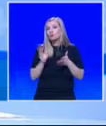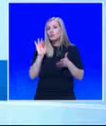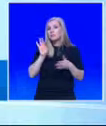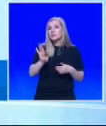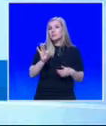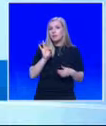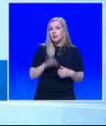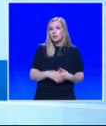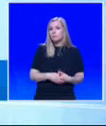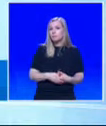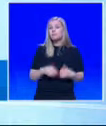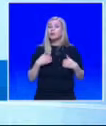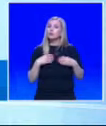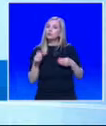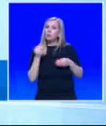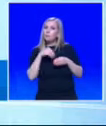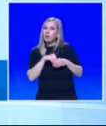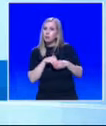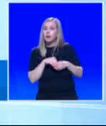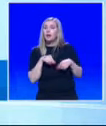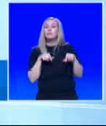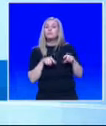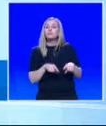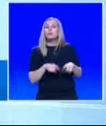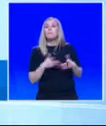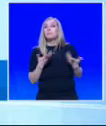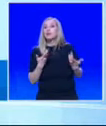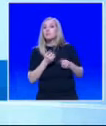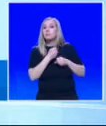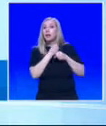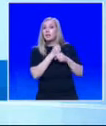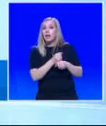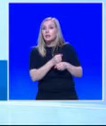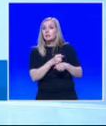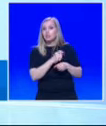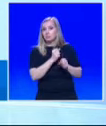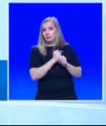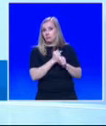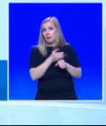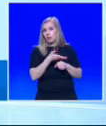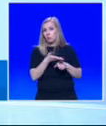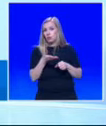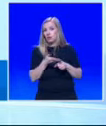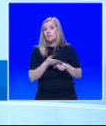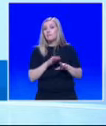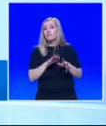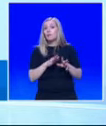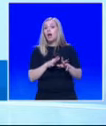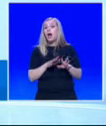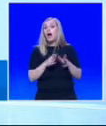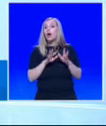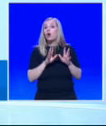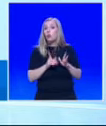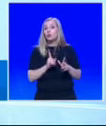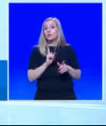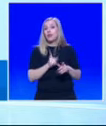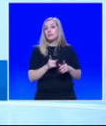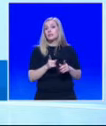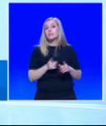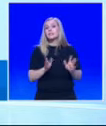Ако позволите да допълня, предвид мандатността на тези длъжности е много вероятно, ако им се наложи да